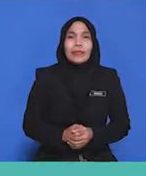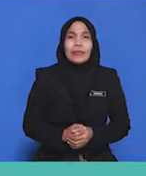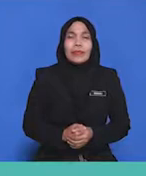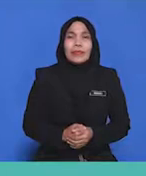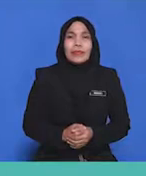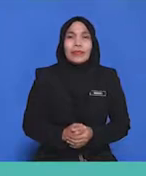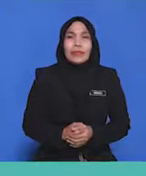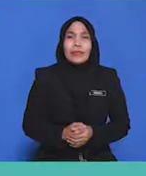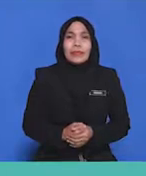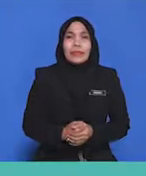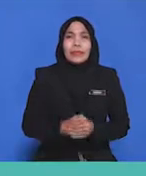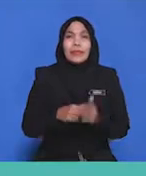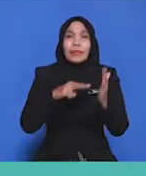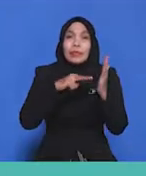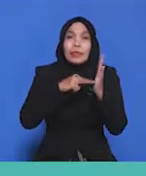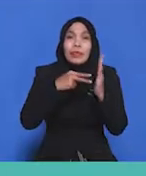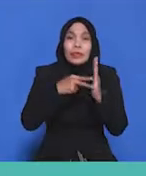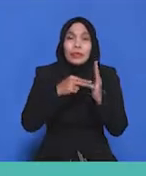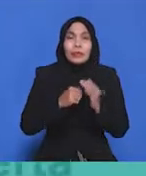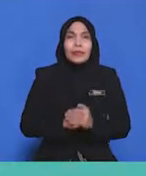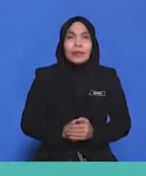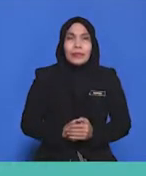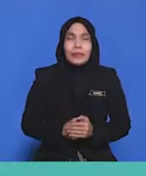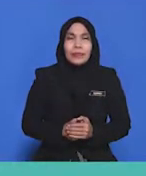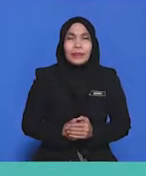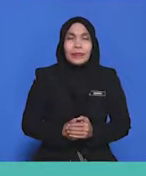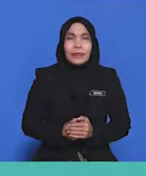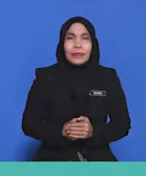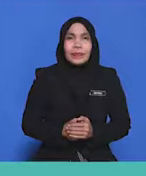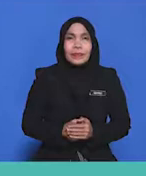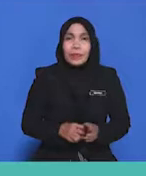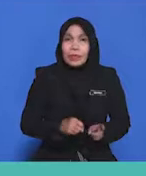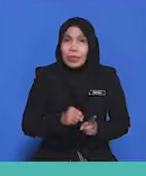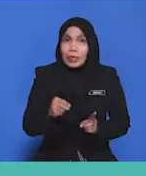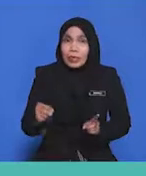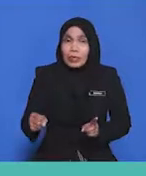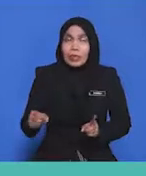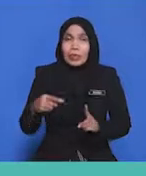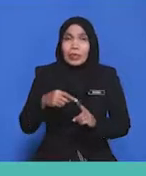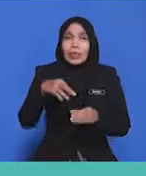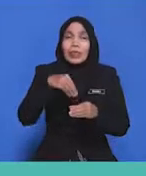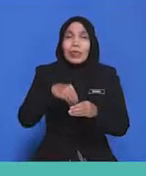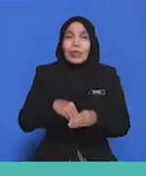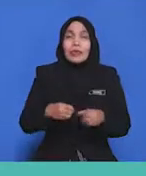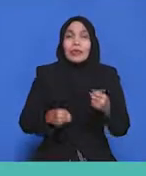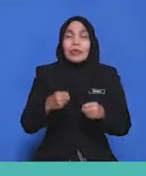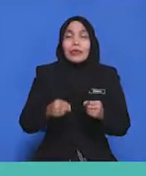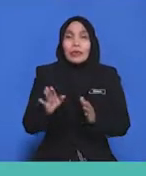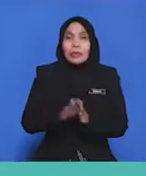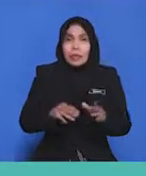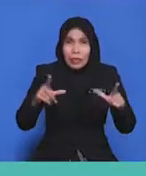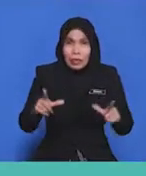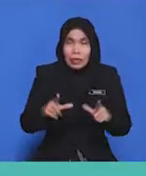Apakah sosialisasi ke dalam sukan? Sosialisasi ke dalam sukan berlaku apabila